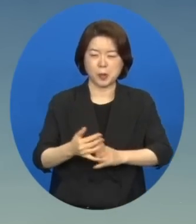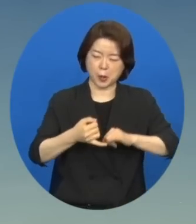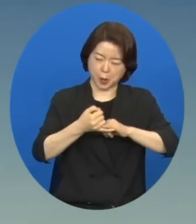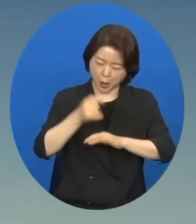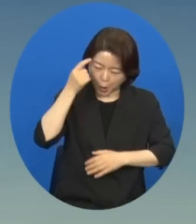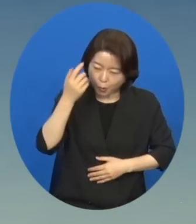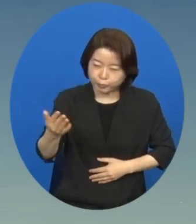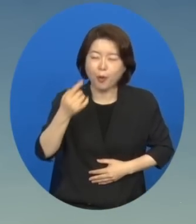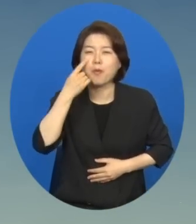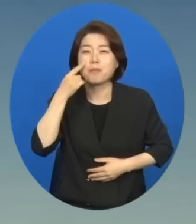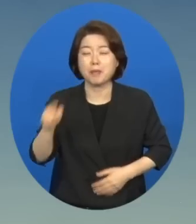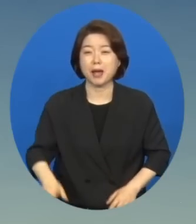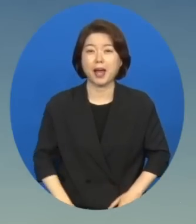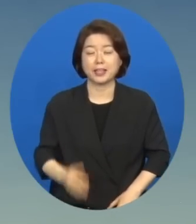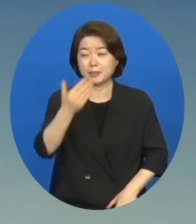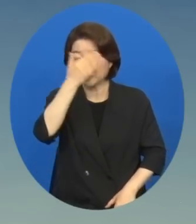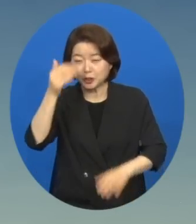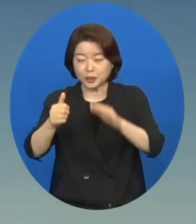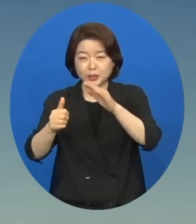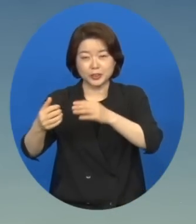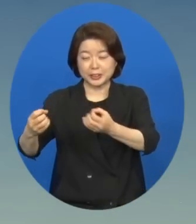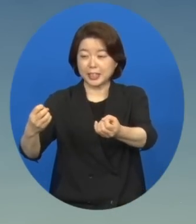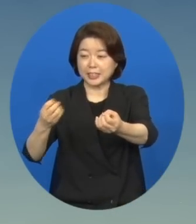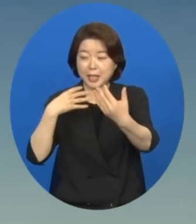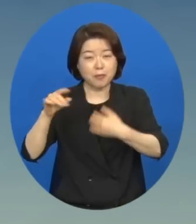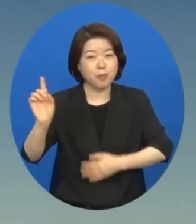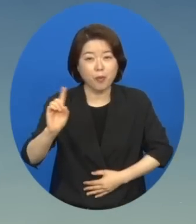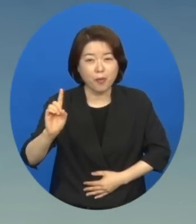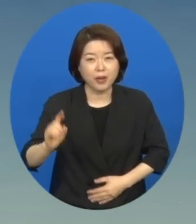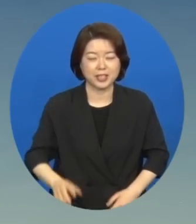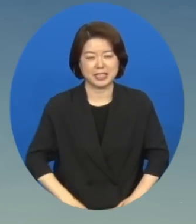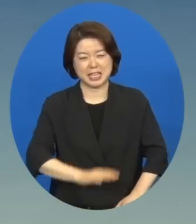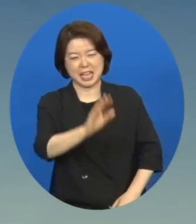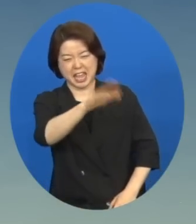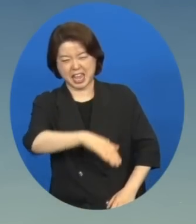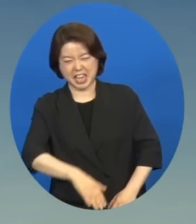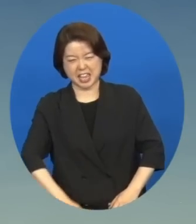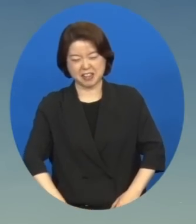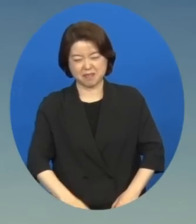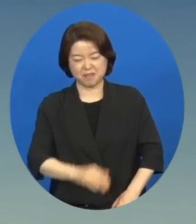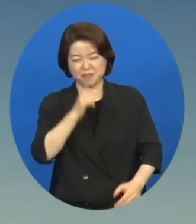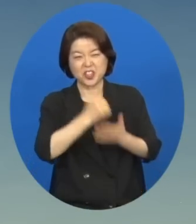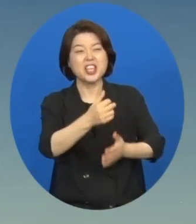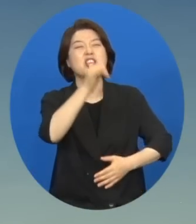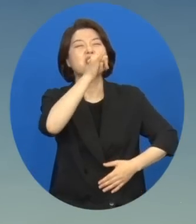물어봤어요. 그러면 청년들이 다 뭐라고 얘기하냐면, 에이, 쟤 지었겠지요.